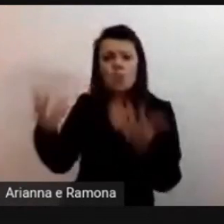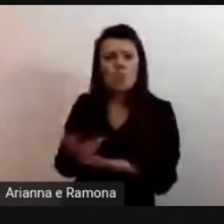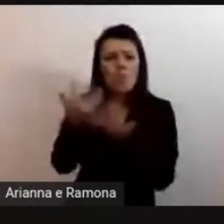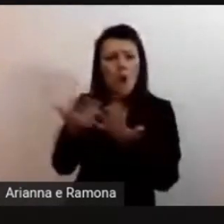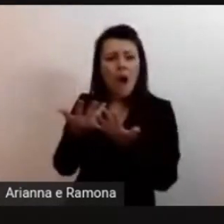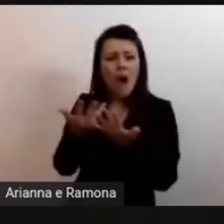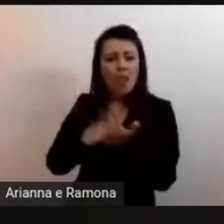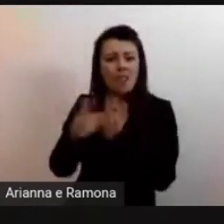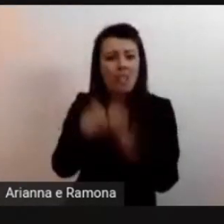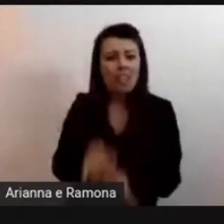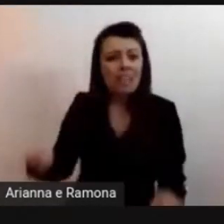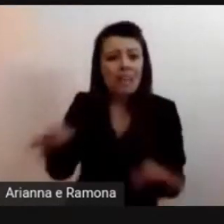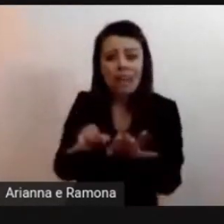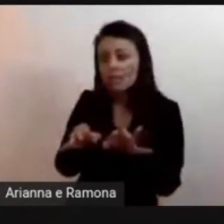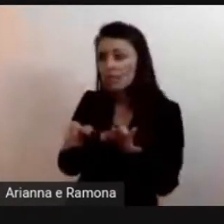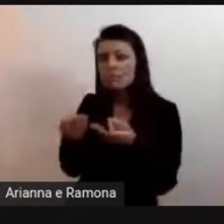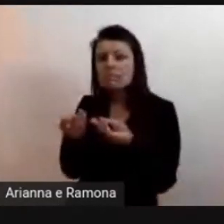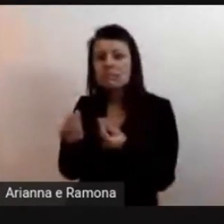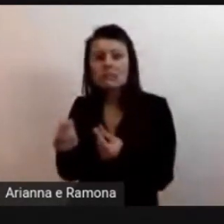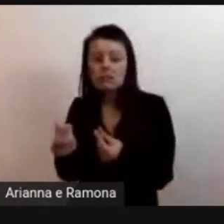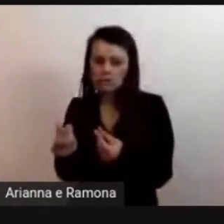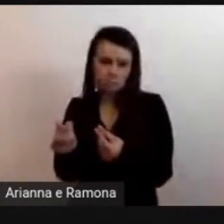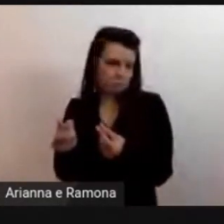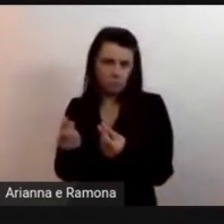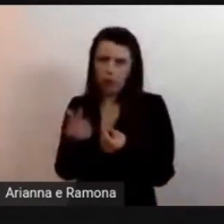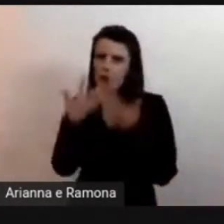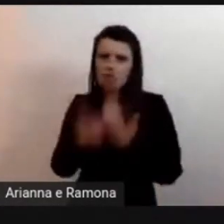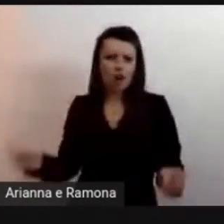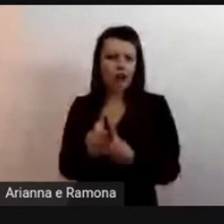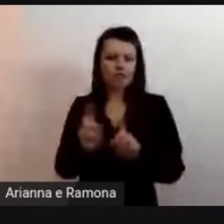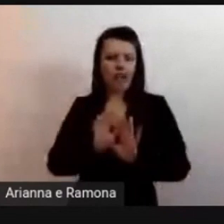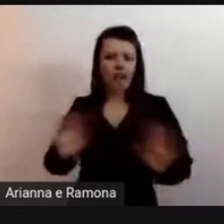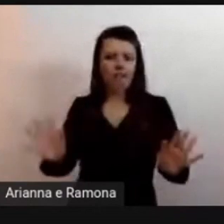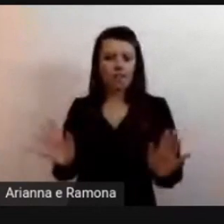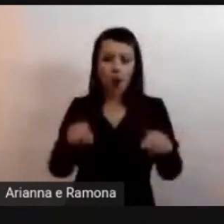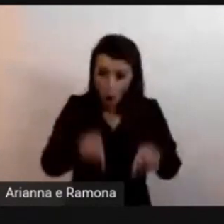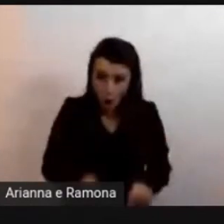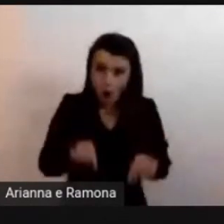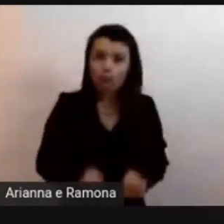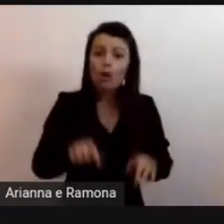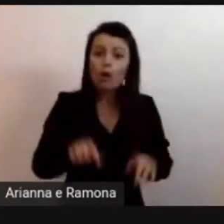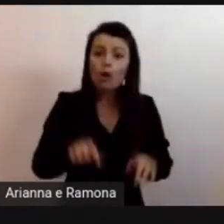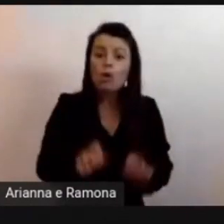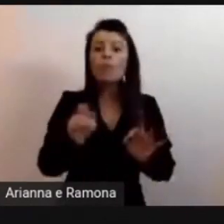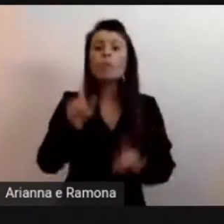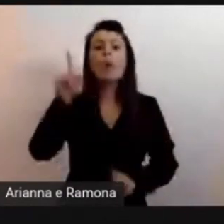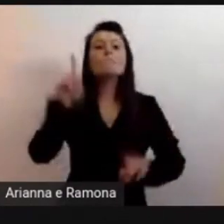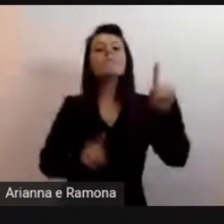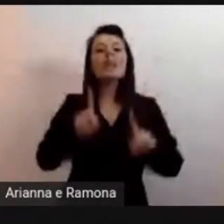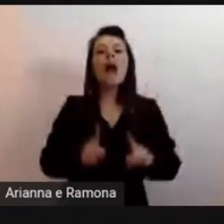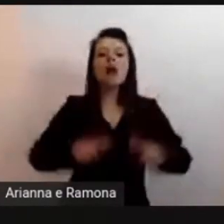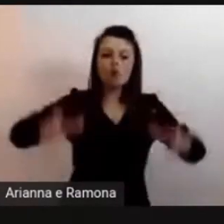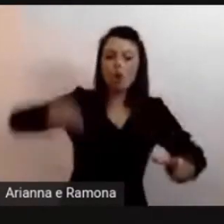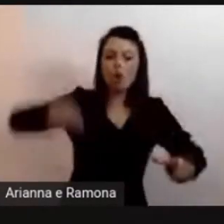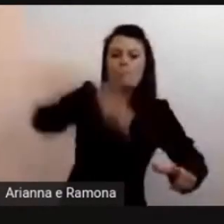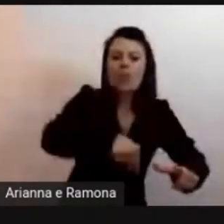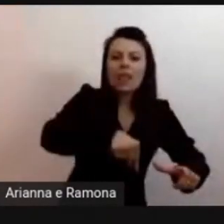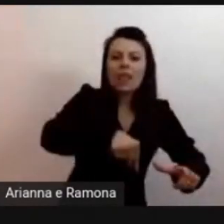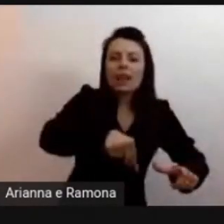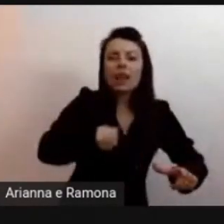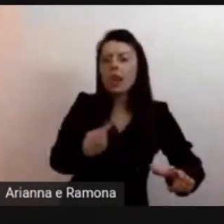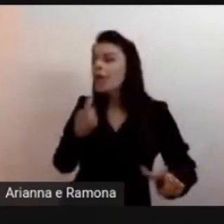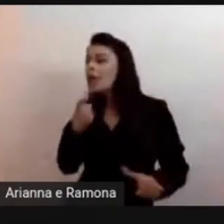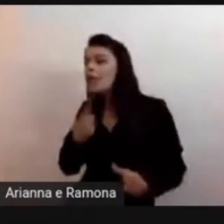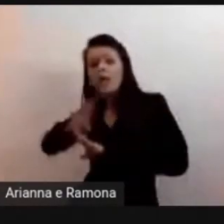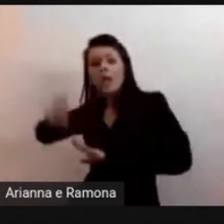a tutt'oggi poi trovarmi su certo i tombini di milano novecento che tiri avanti mette la